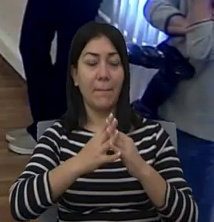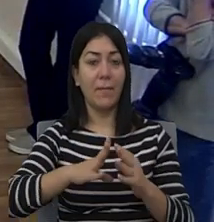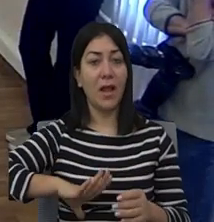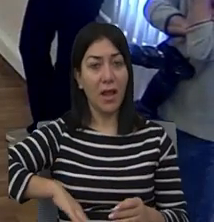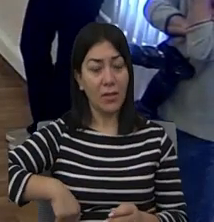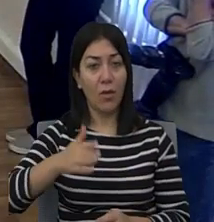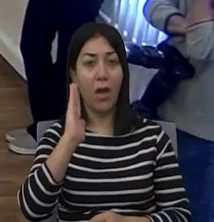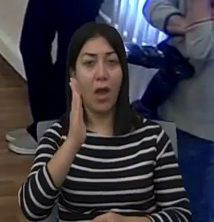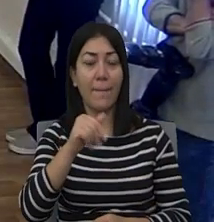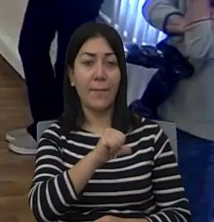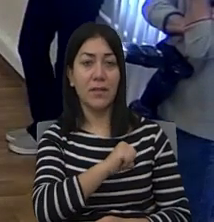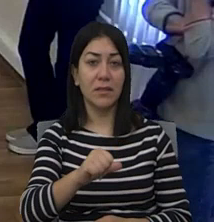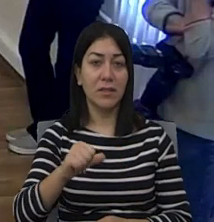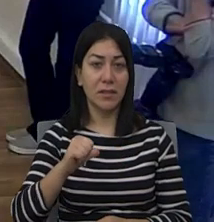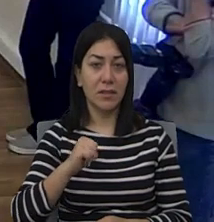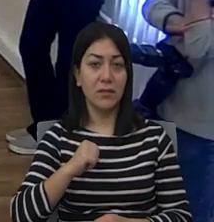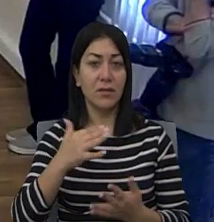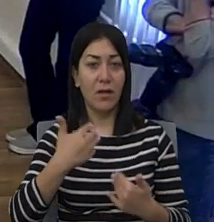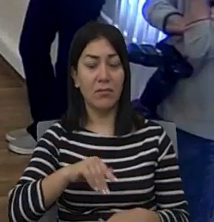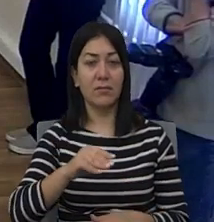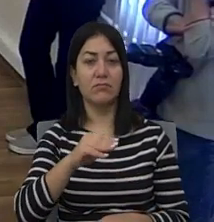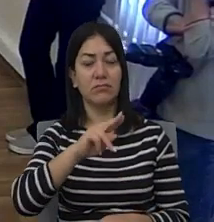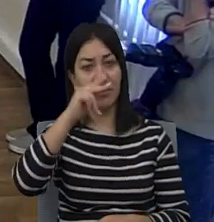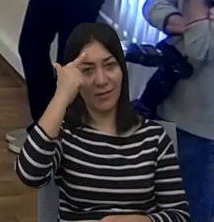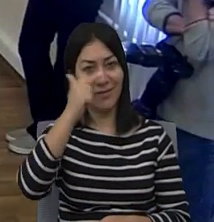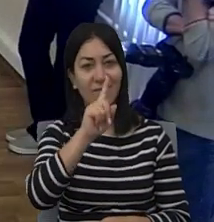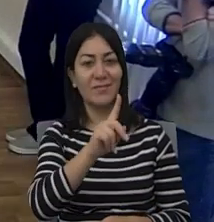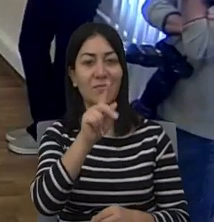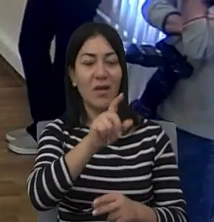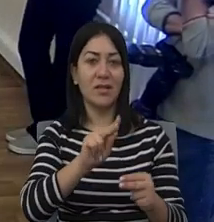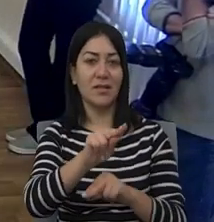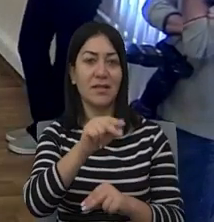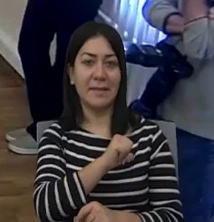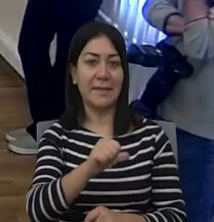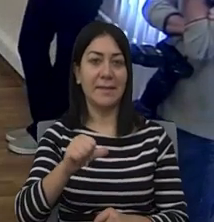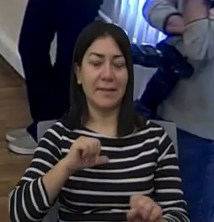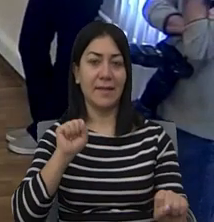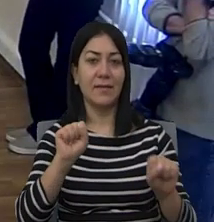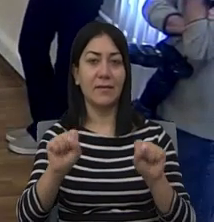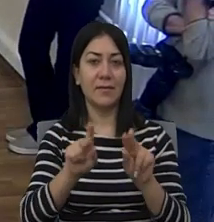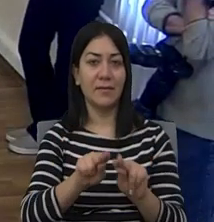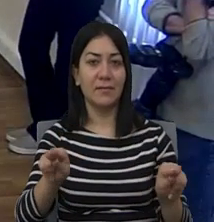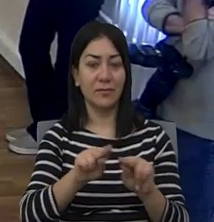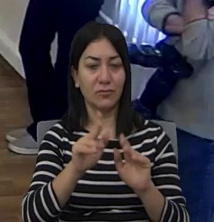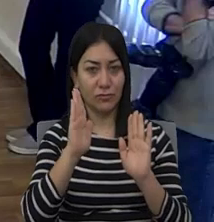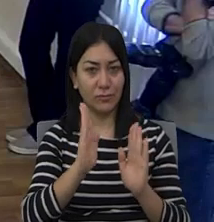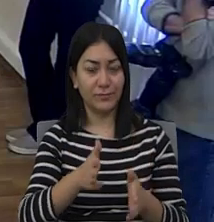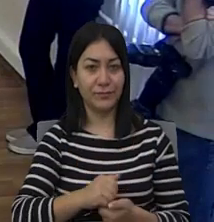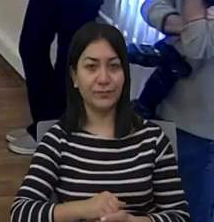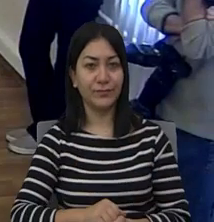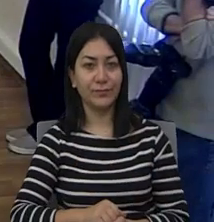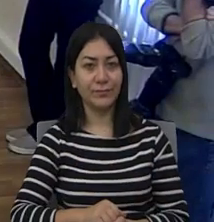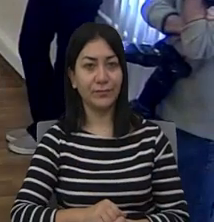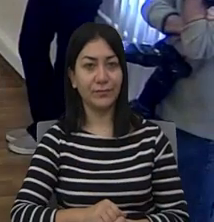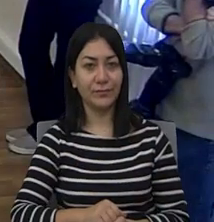հետագայում իրենք են արդեն քաղաքացիական կրթության ներգրաված քաղաքացի դասընթացը վարելու. And as a matter of fact,